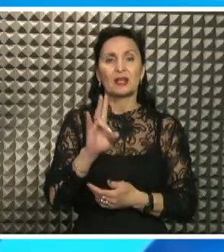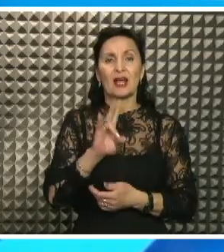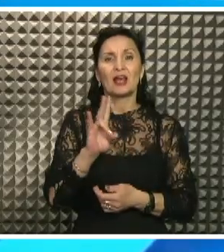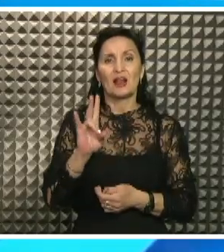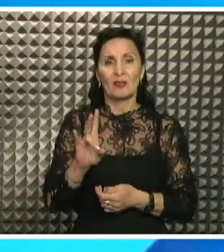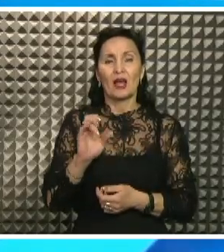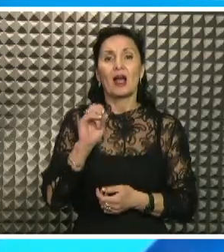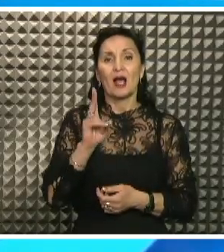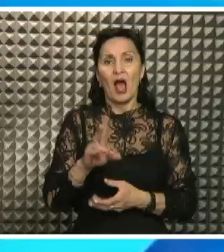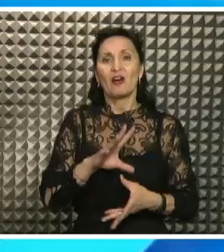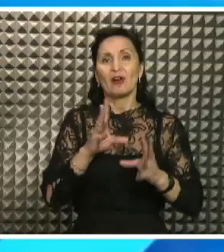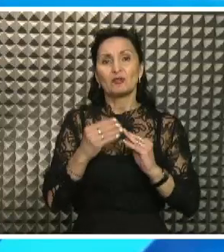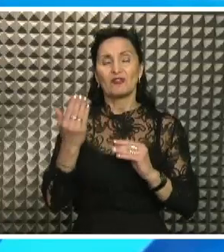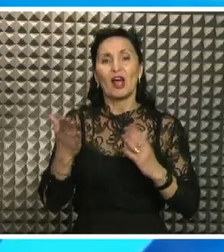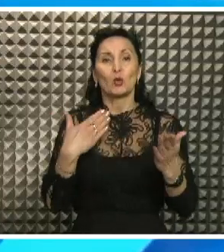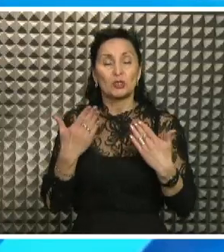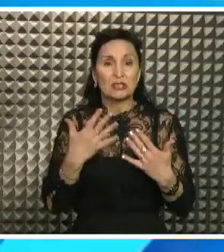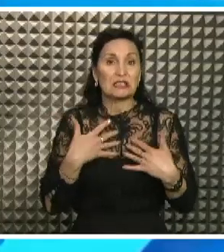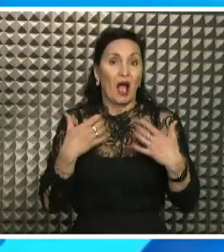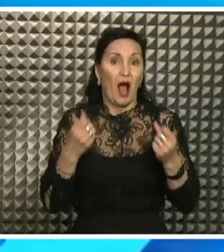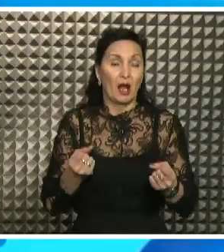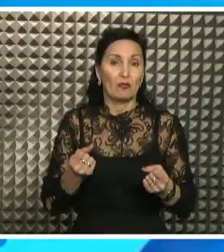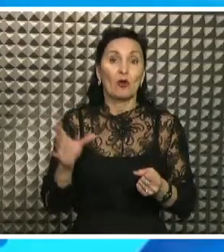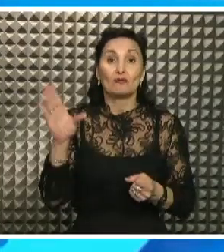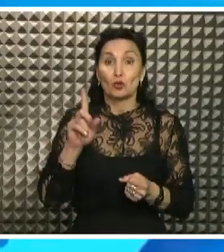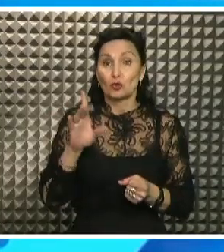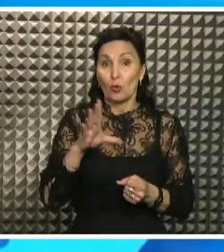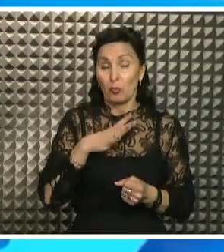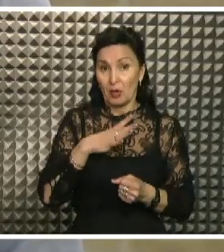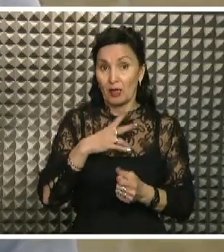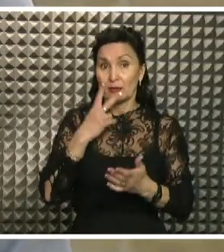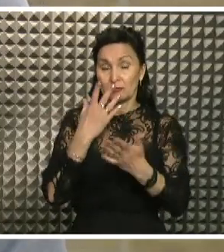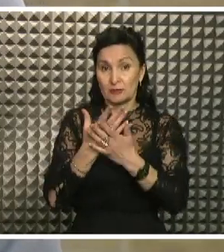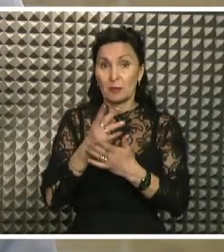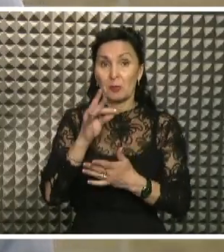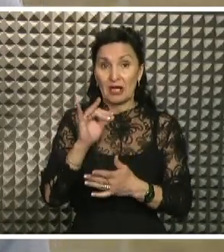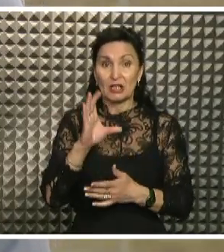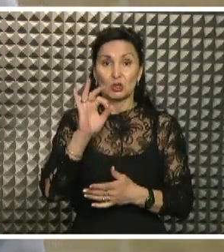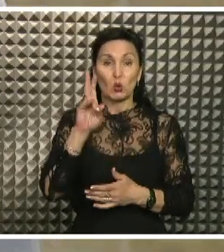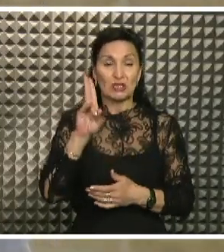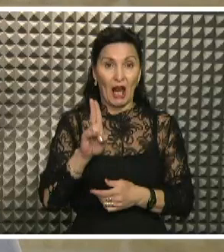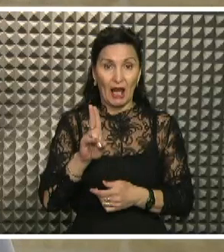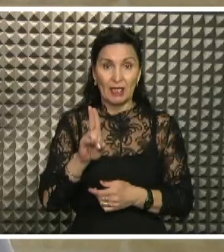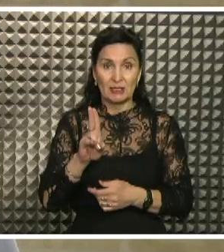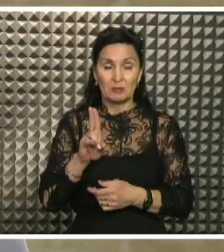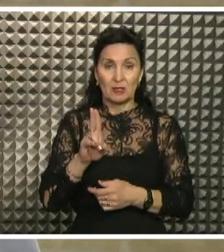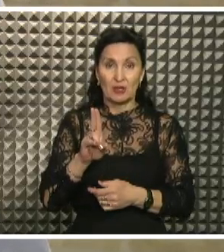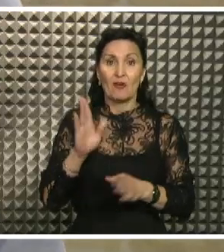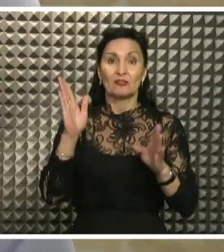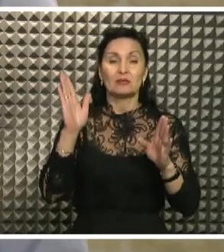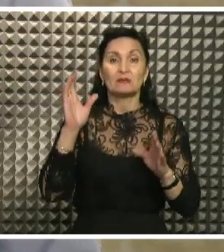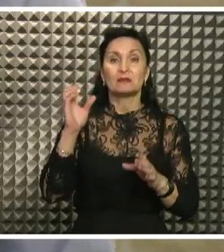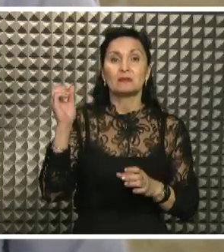Наталья Николаевна, ну как вообще относитесь к закаливанию? Все, что было воспитано с вами при социализме, солнце, воздух и